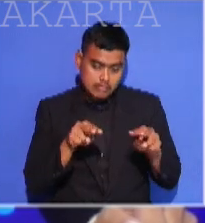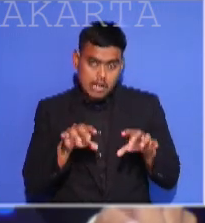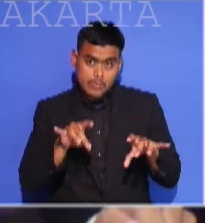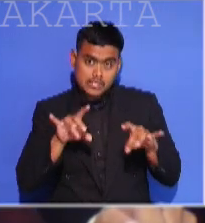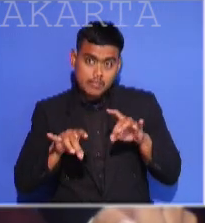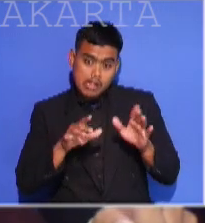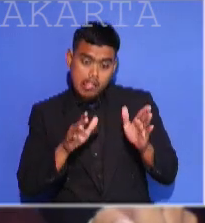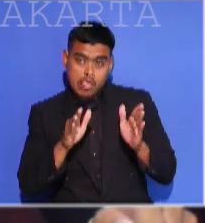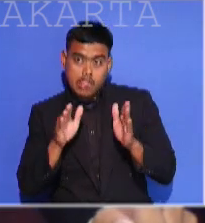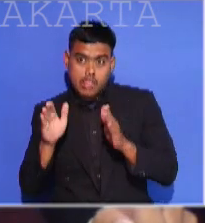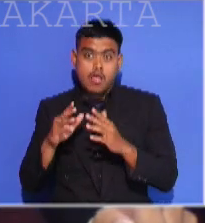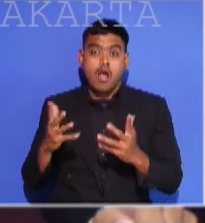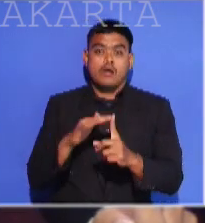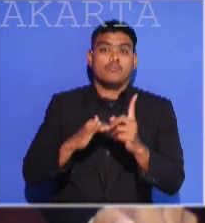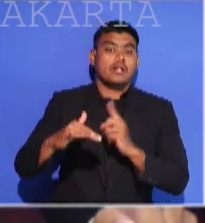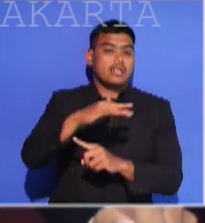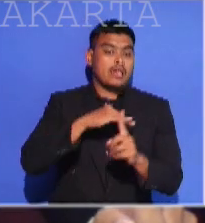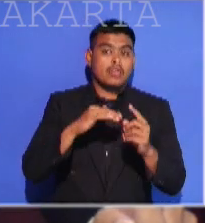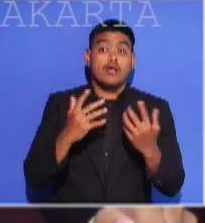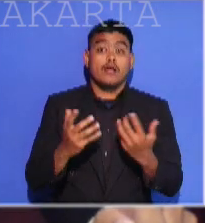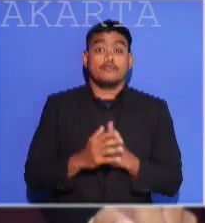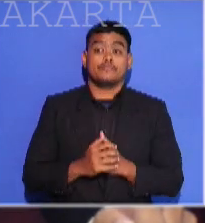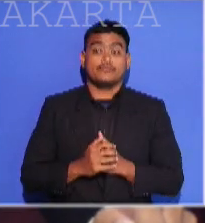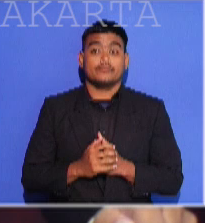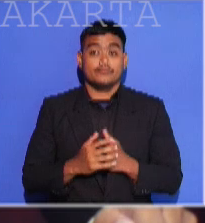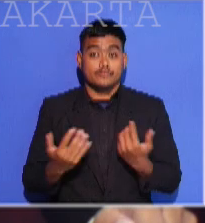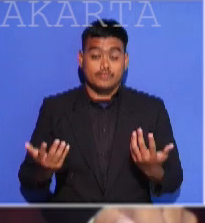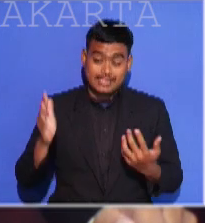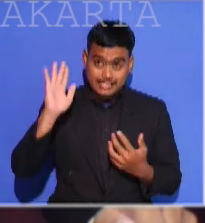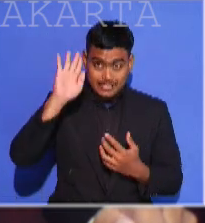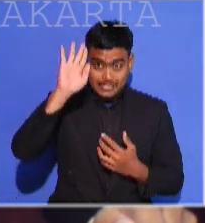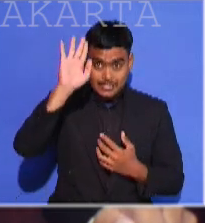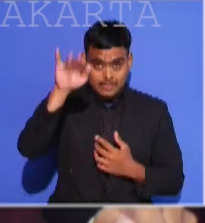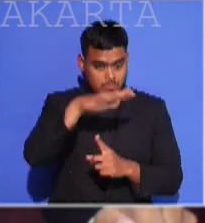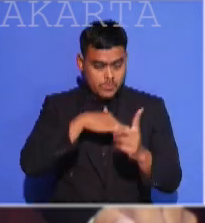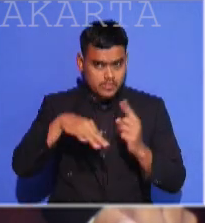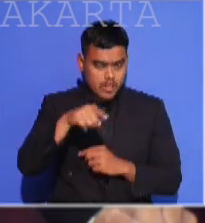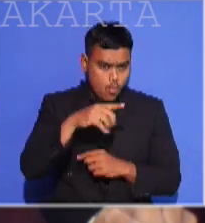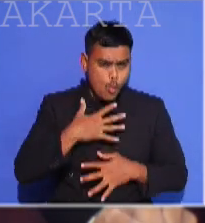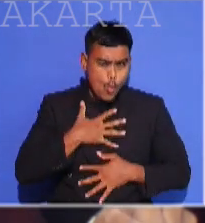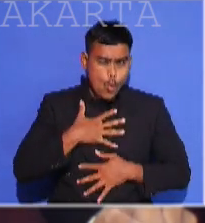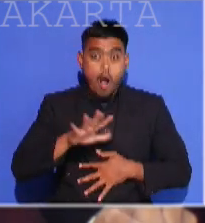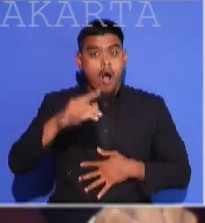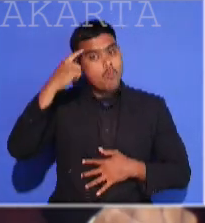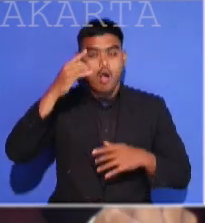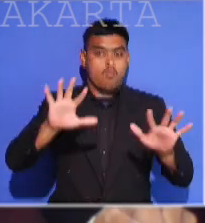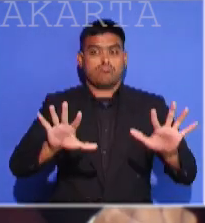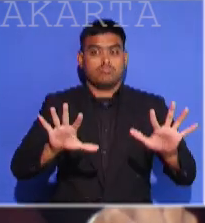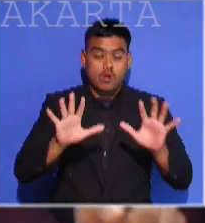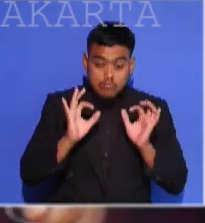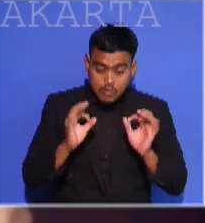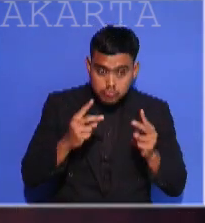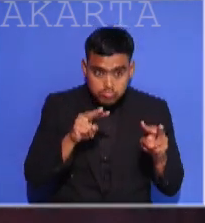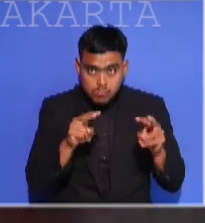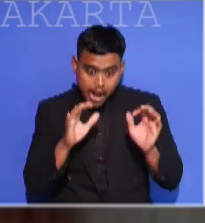bencana masyarakat tidak perlu panik ketika terjadi bencana harapannya Tindakan yang diambil akan lebih terarah sehingga meminimalisir